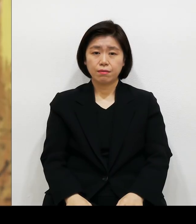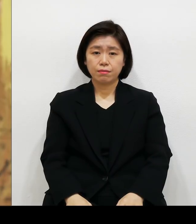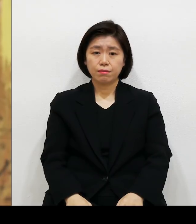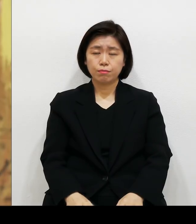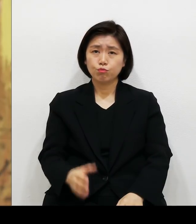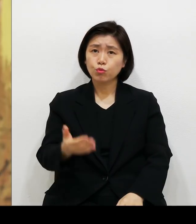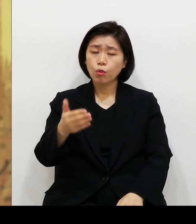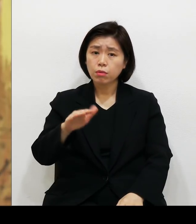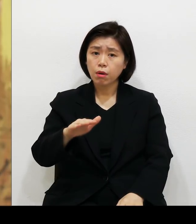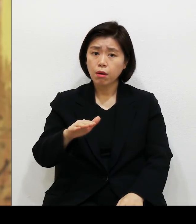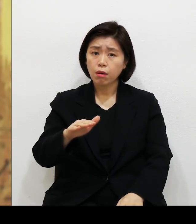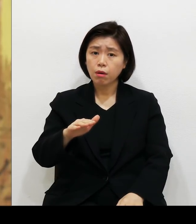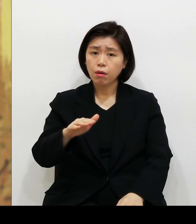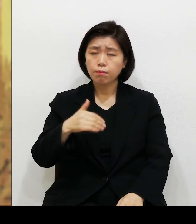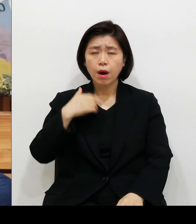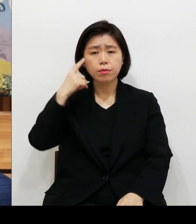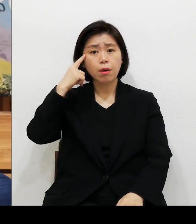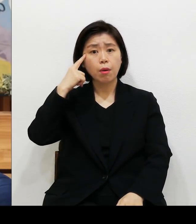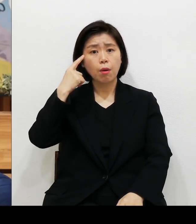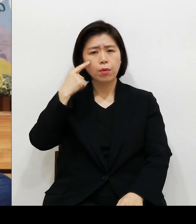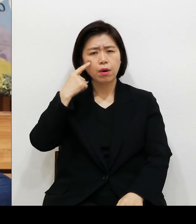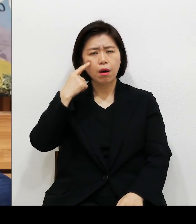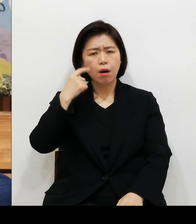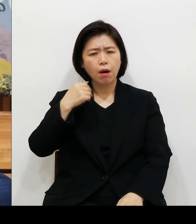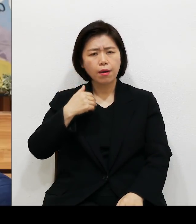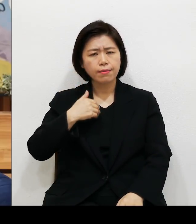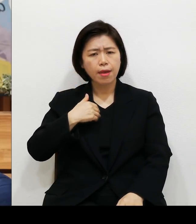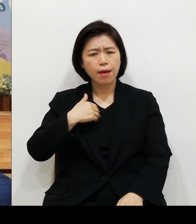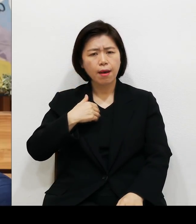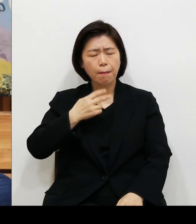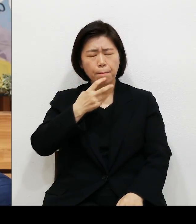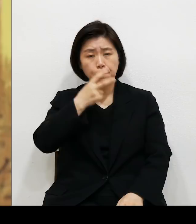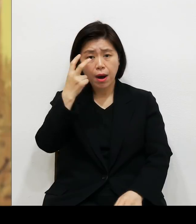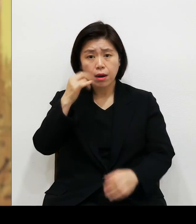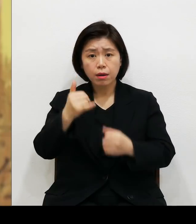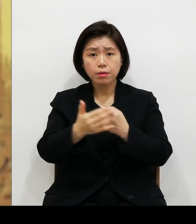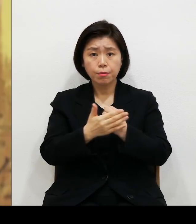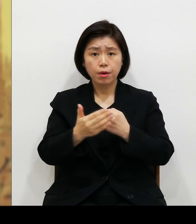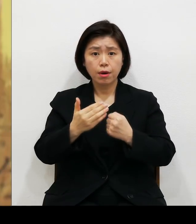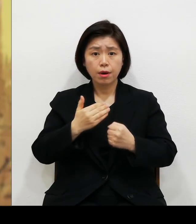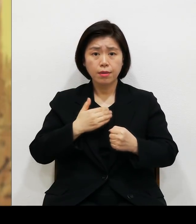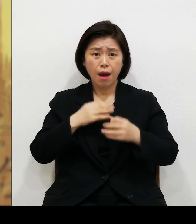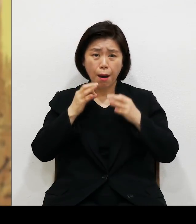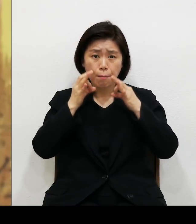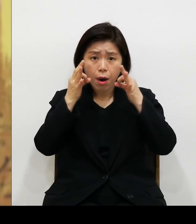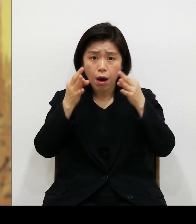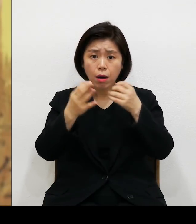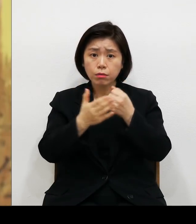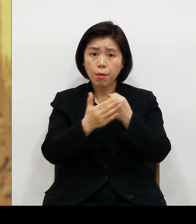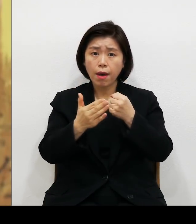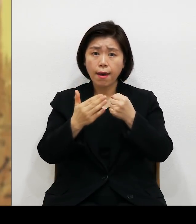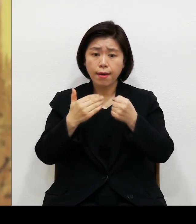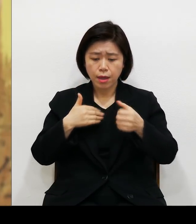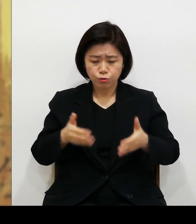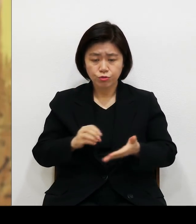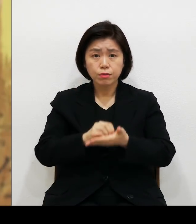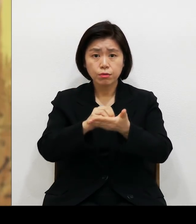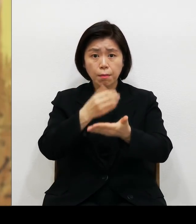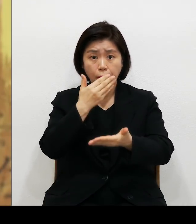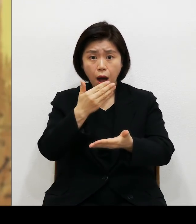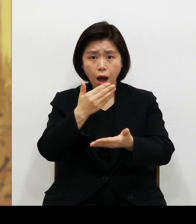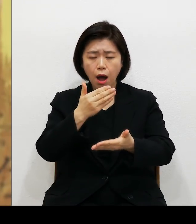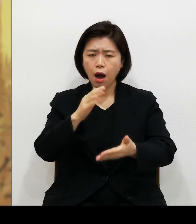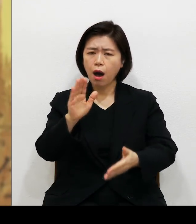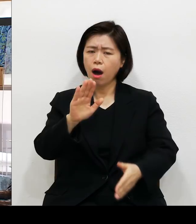가만 보니까 이게 내가 한 게 아니네. 예. 내가 잘나고 똑똑해서 내가 노력이 해서 된 게 아니라 막